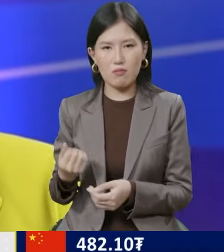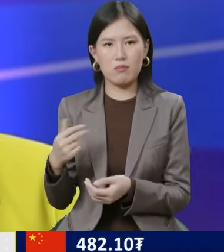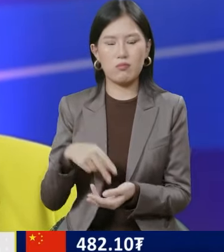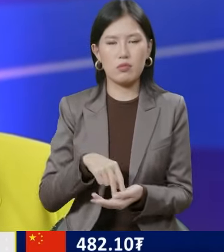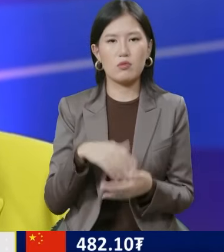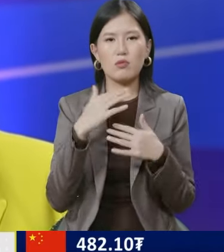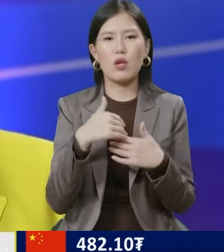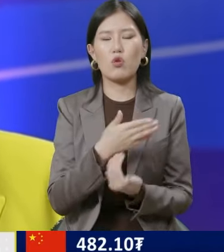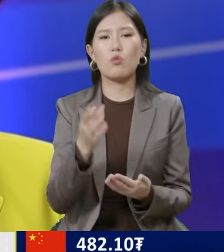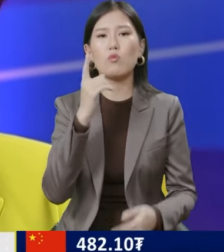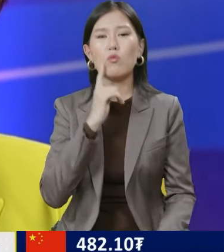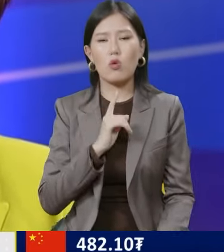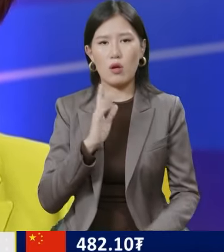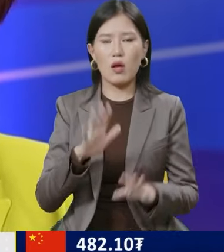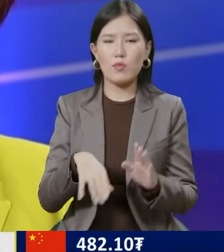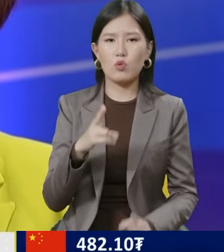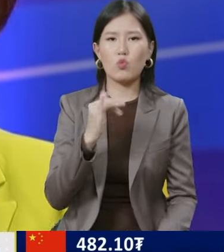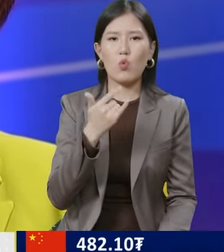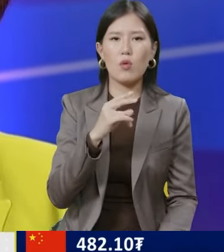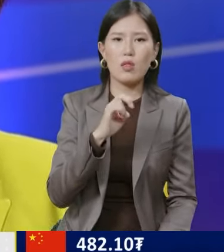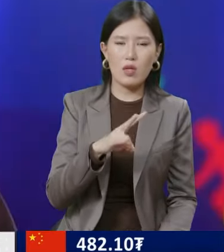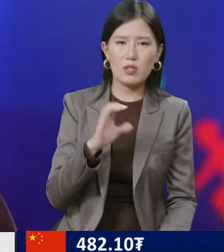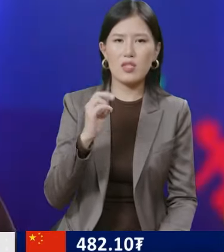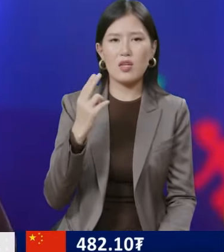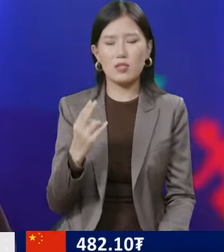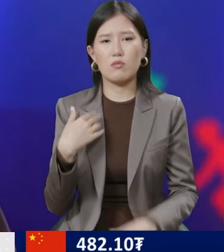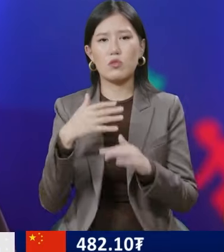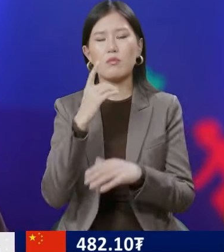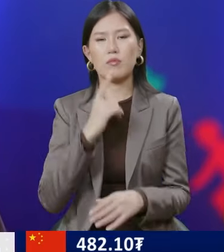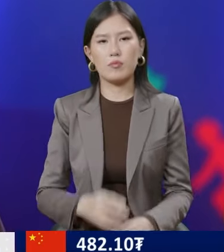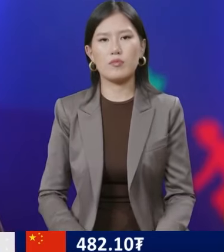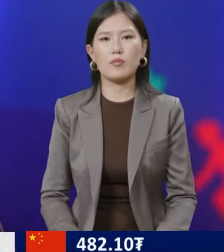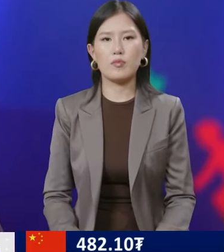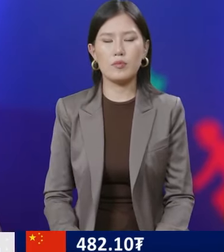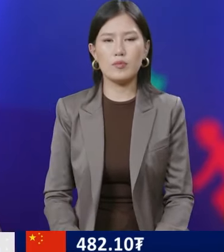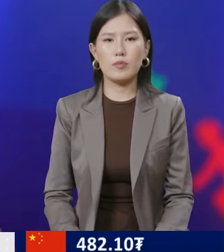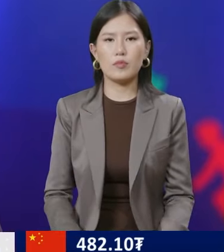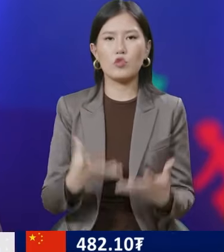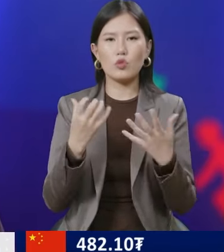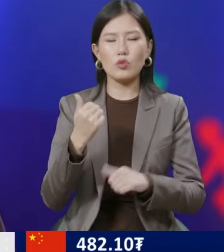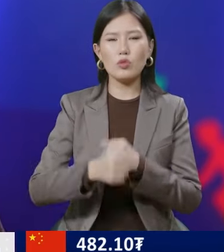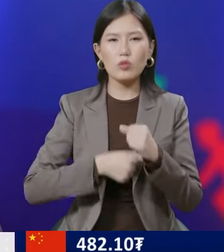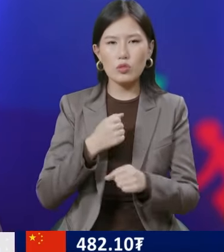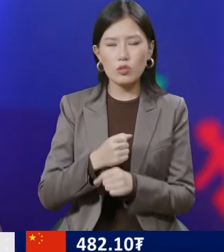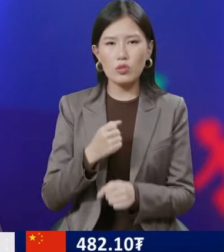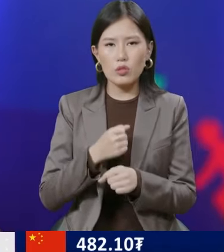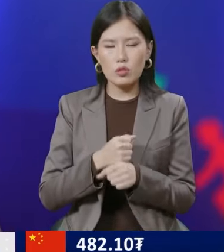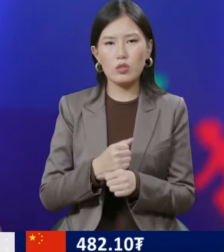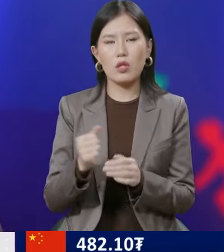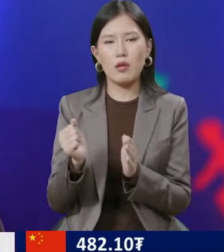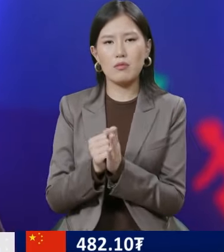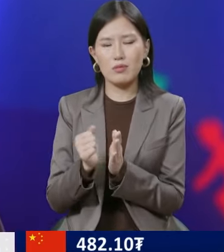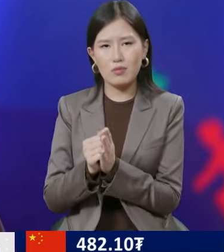хүүхдүүдтэй зааж өгмөр байдаг. Ямар нэгэн дугуйлан секс ажилуулмаар байдаг. Тэр олон жил ажилласан авиас эрдэм